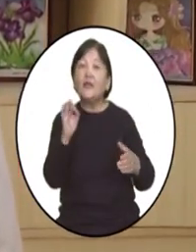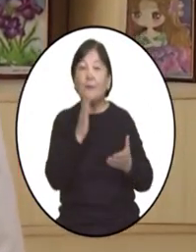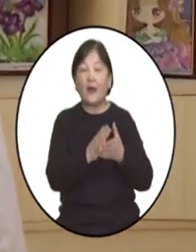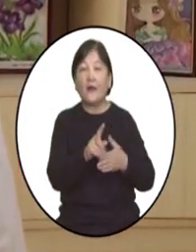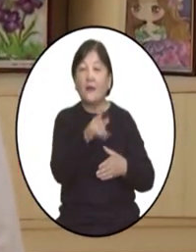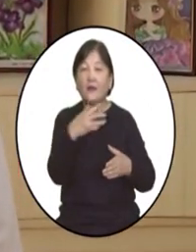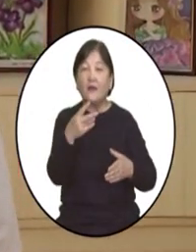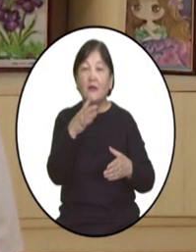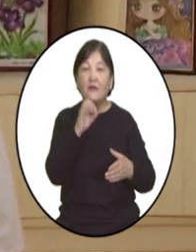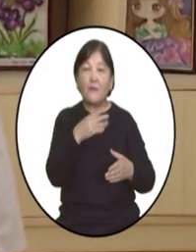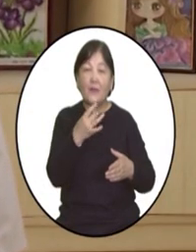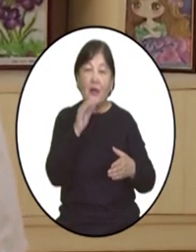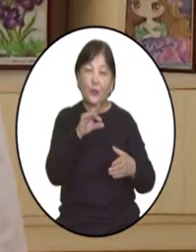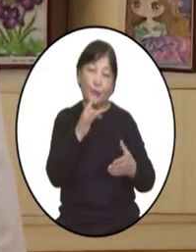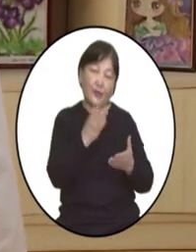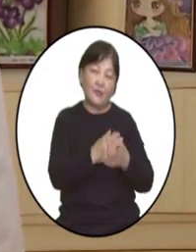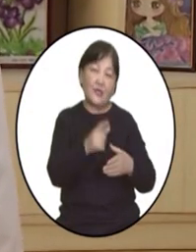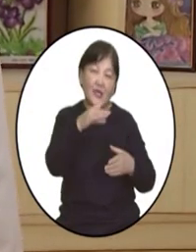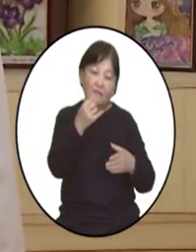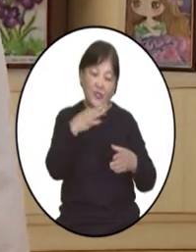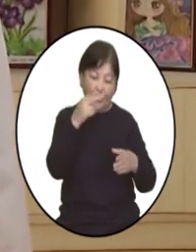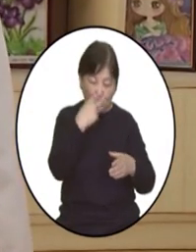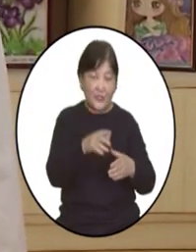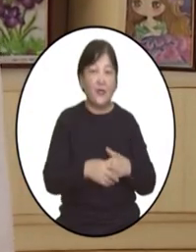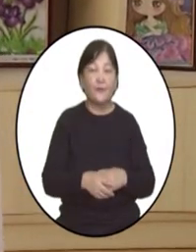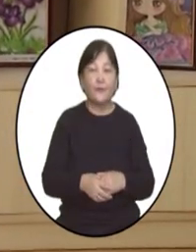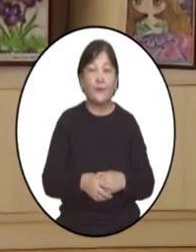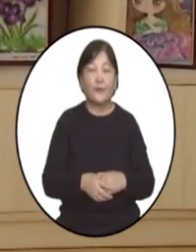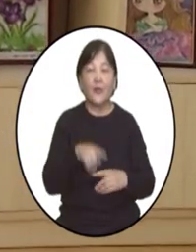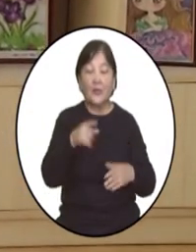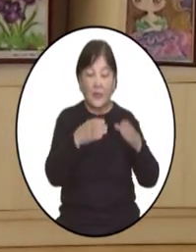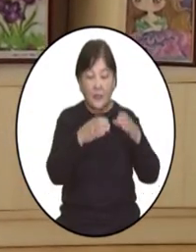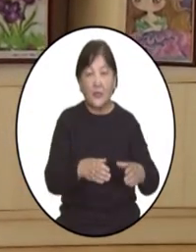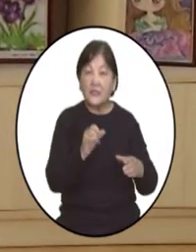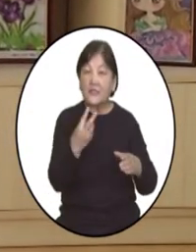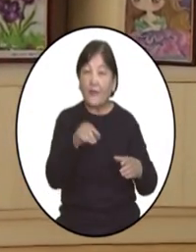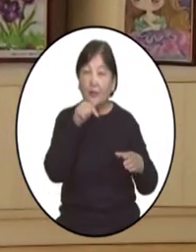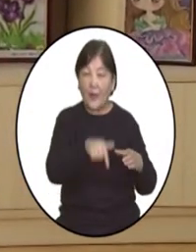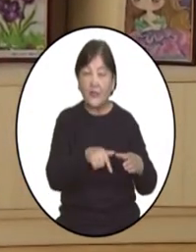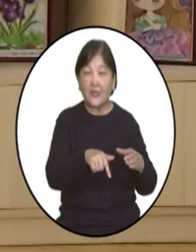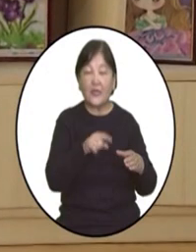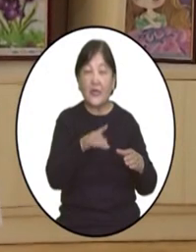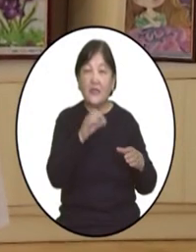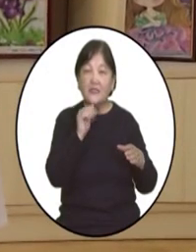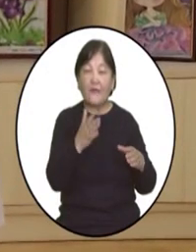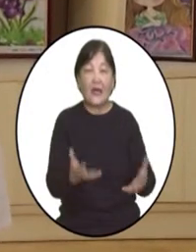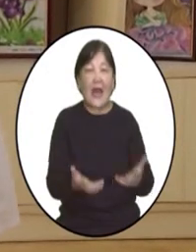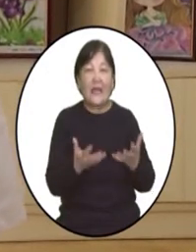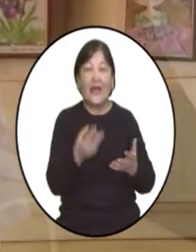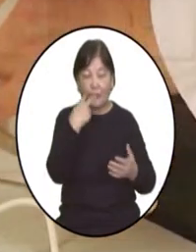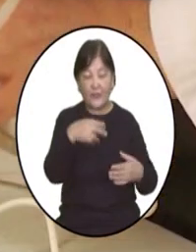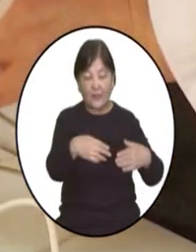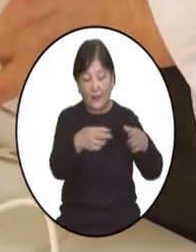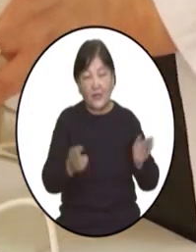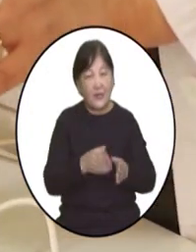температурыг энэ даталогоор хэмжиж чинь. За одоо энэ ба сав болоод савыг халаана. Халаахад энэ